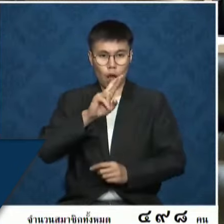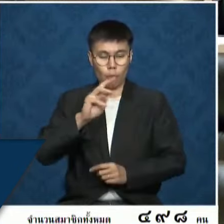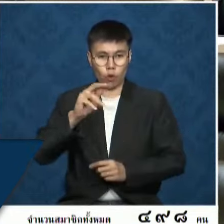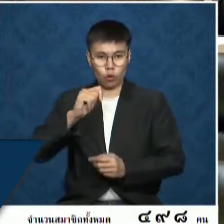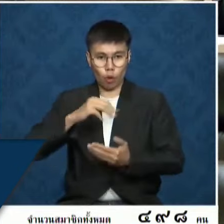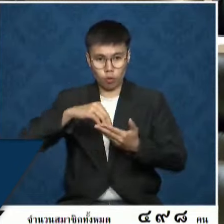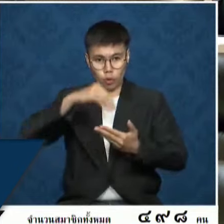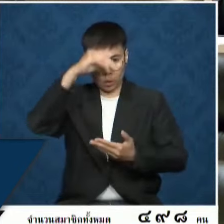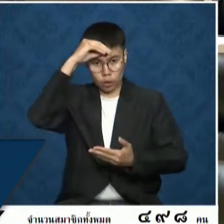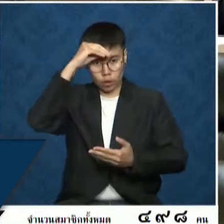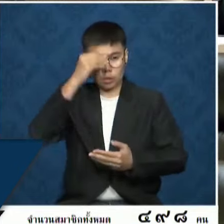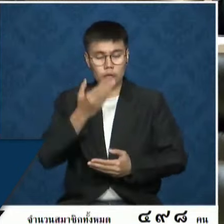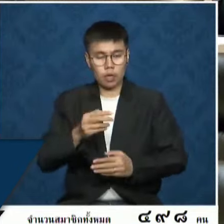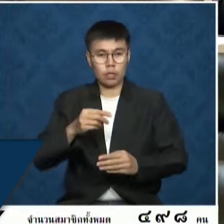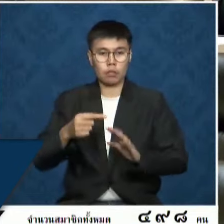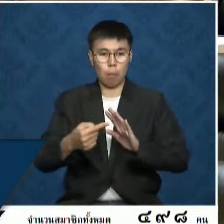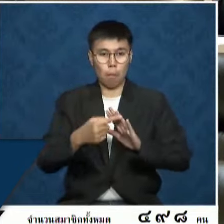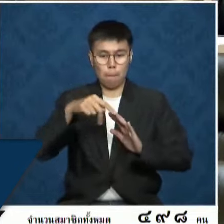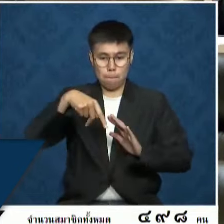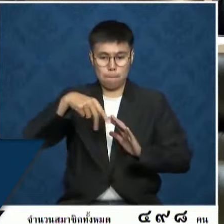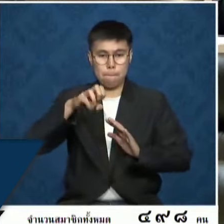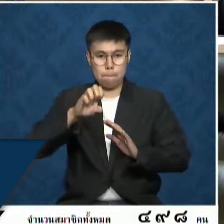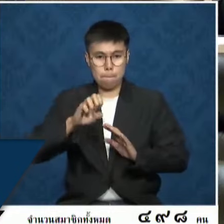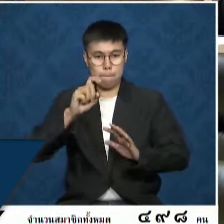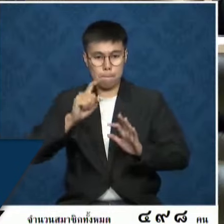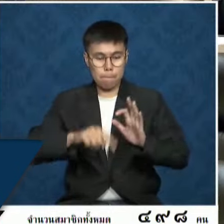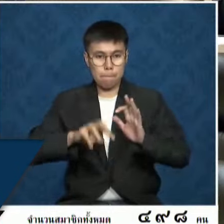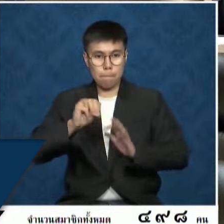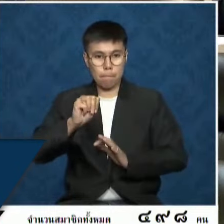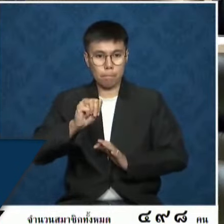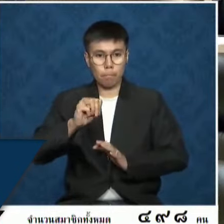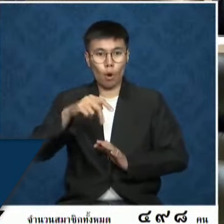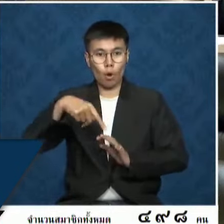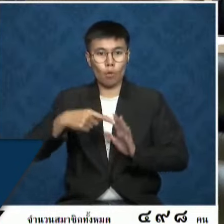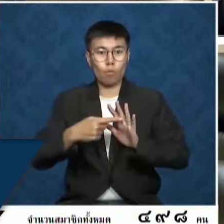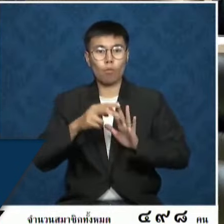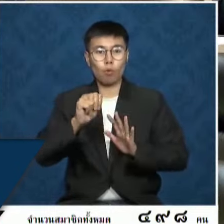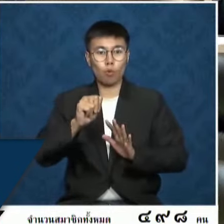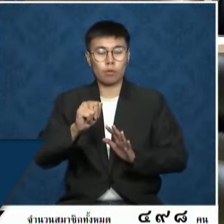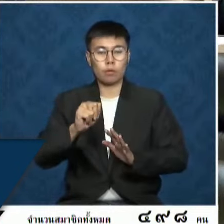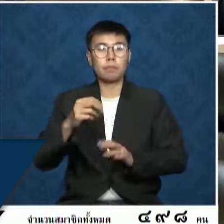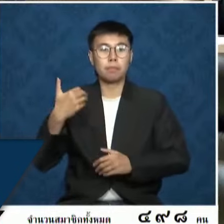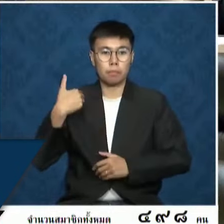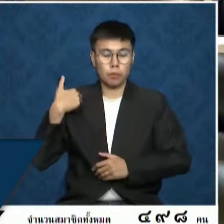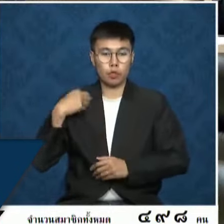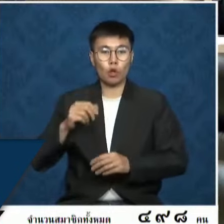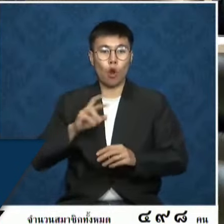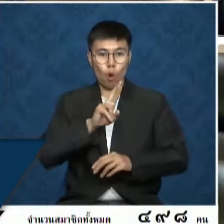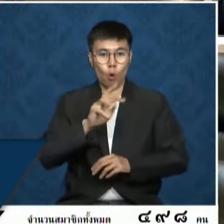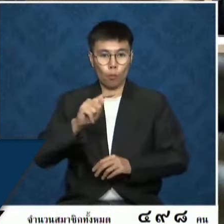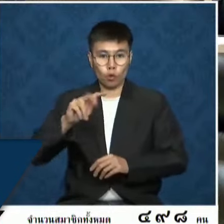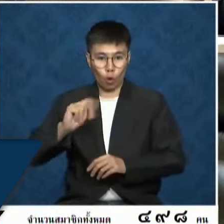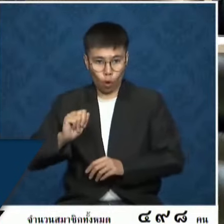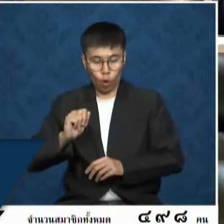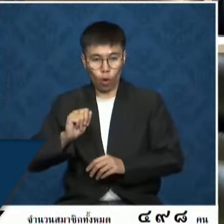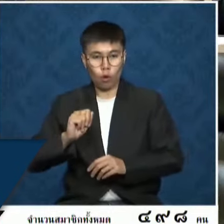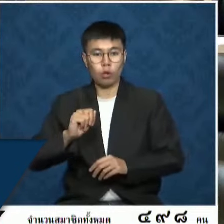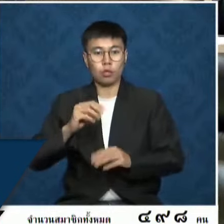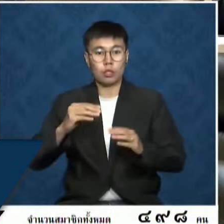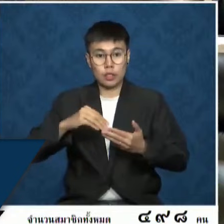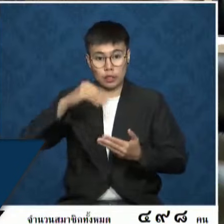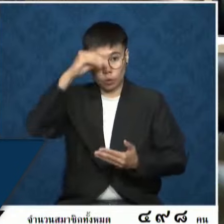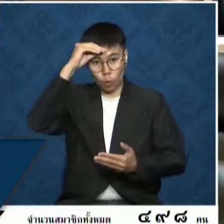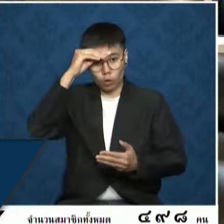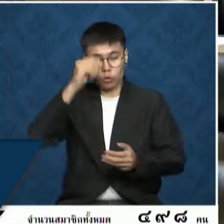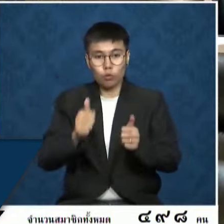านเพิ่มพูนชิดชอบแต่เอาล่ะในเมื่อท่านไม่มาตอบส่งท่านรัฐมนตรีช่วยมาดิฉันก็ดีใจแล้วนะคะเ